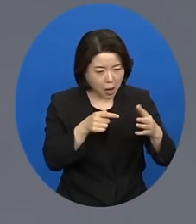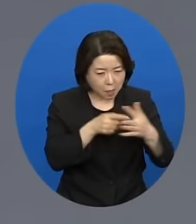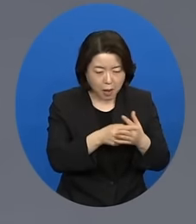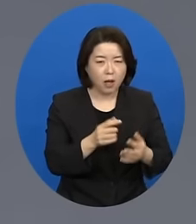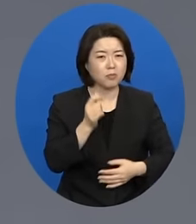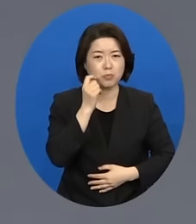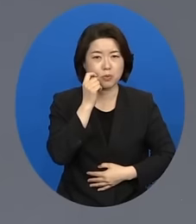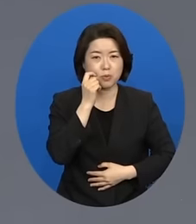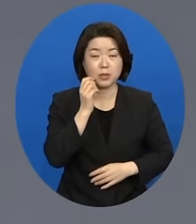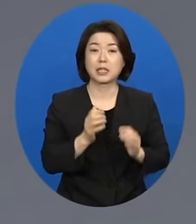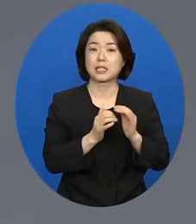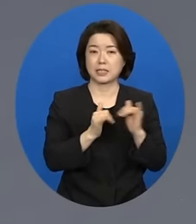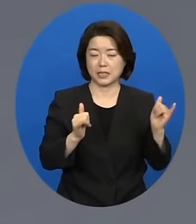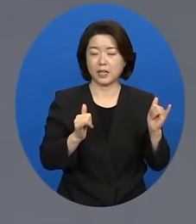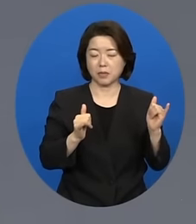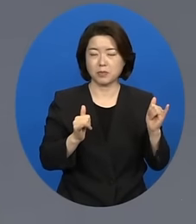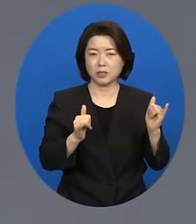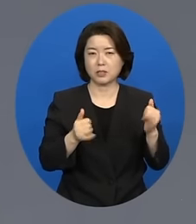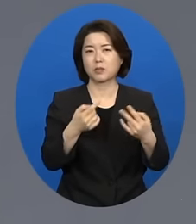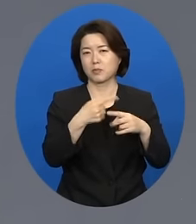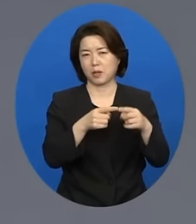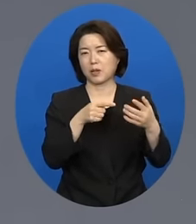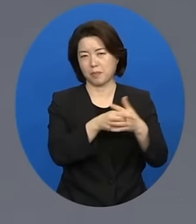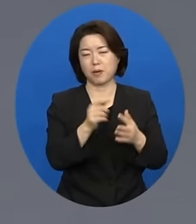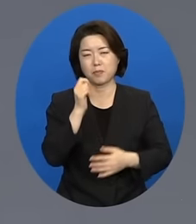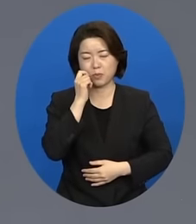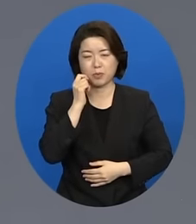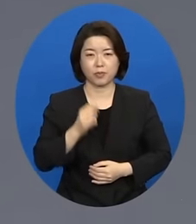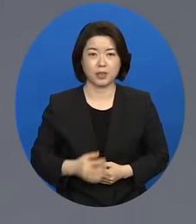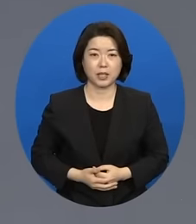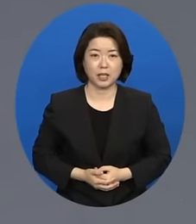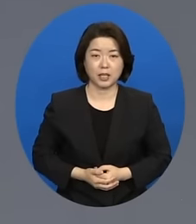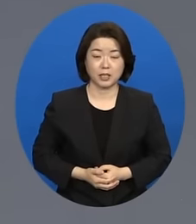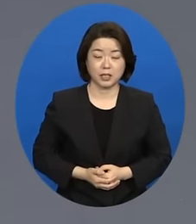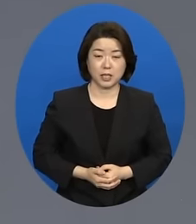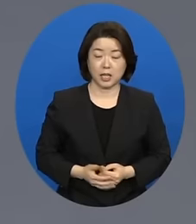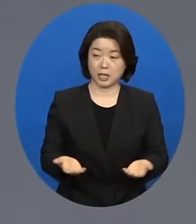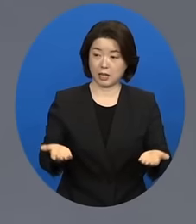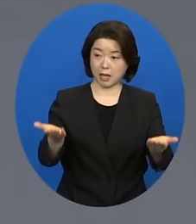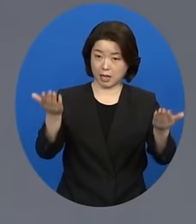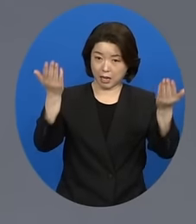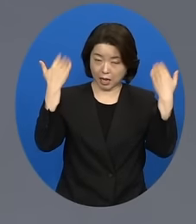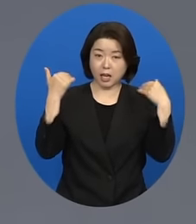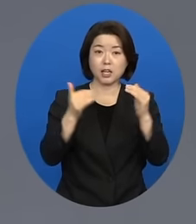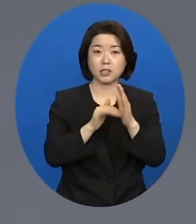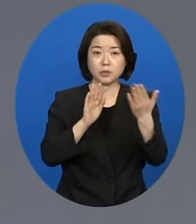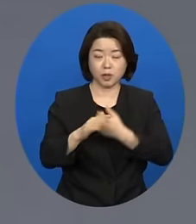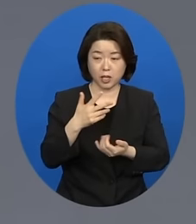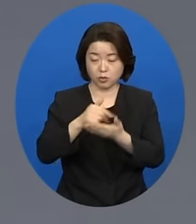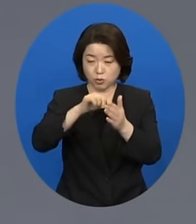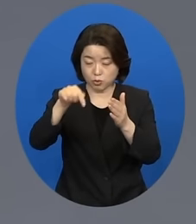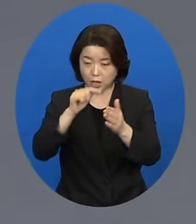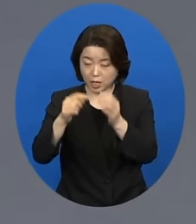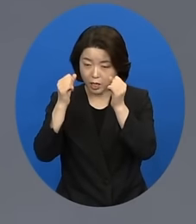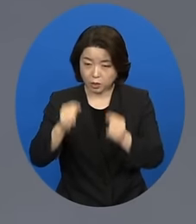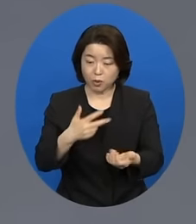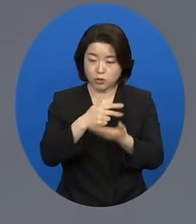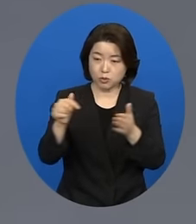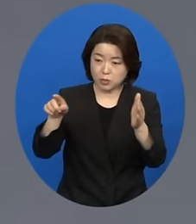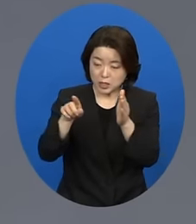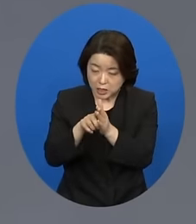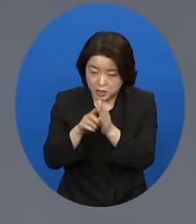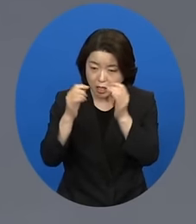아마 인간은 해석을 못할 거예요. 그런데 그것이 지난 다음에 주 안에 머물러 있고 주를 신뢰하는 가운데